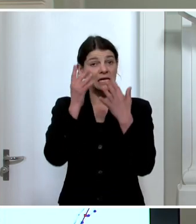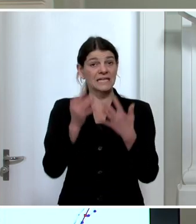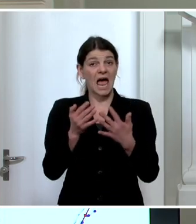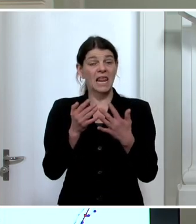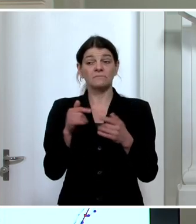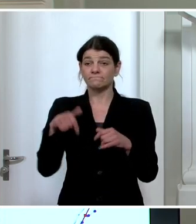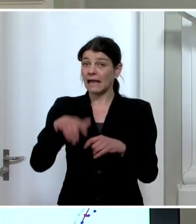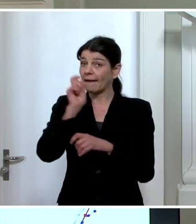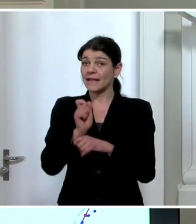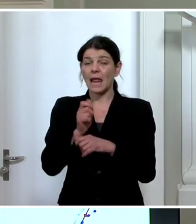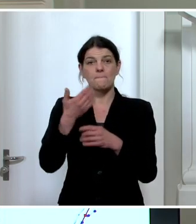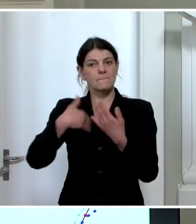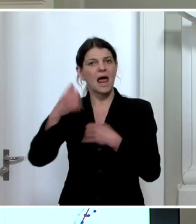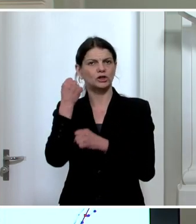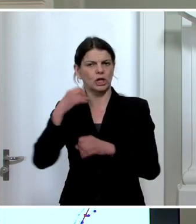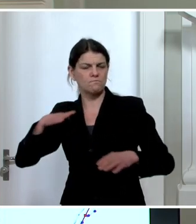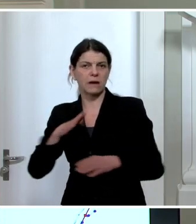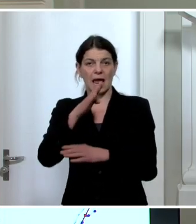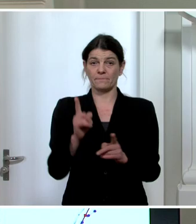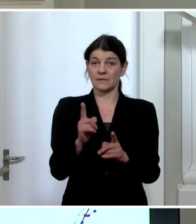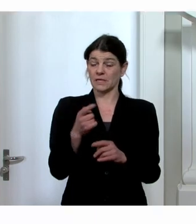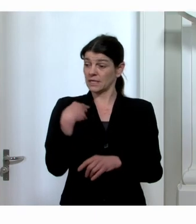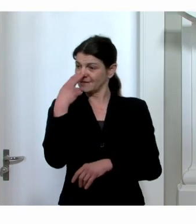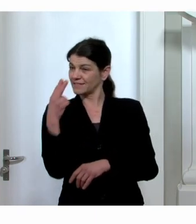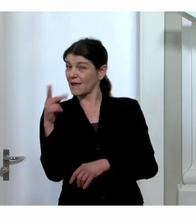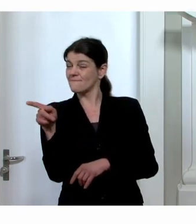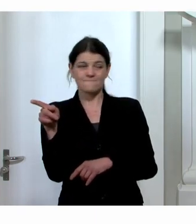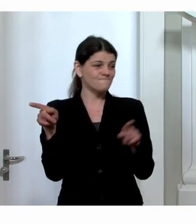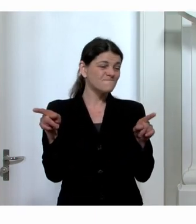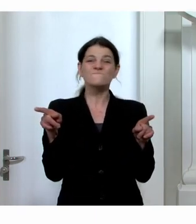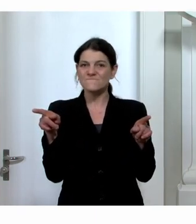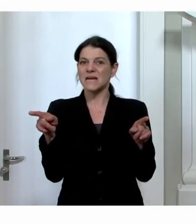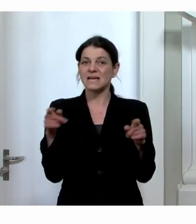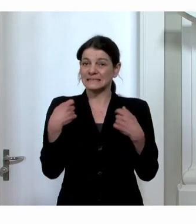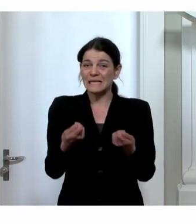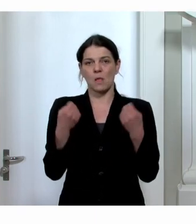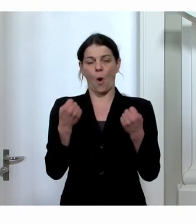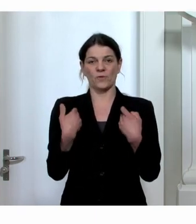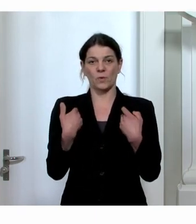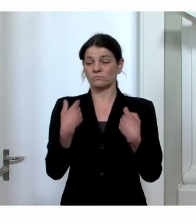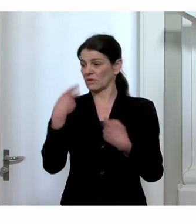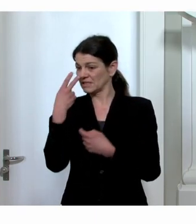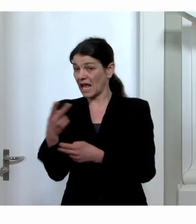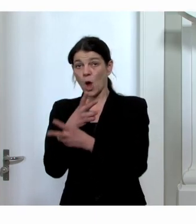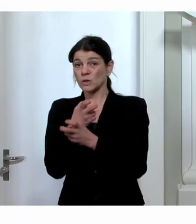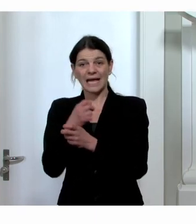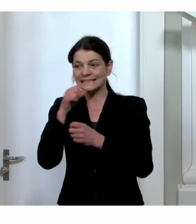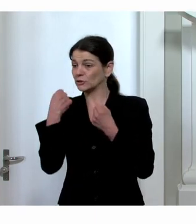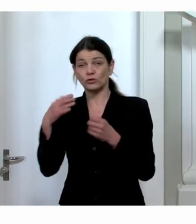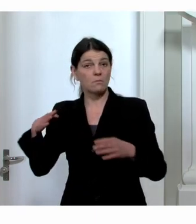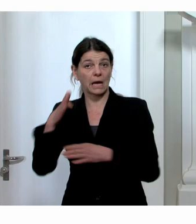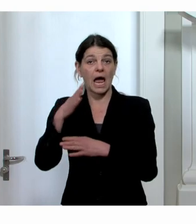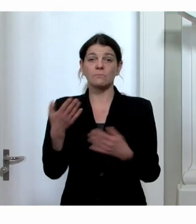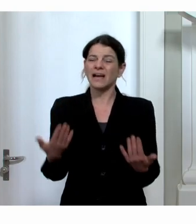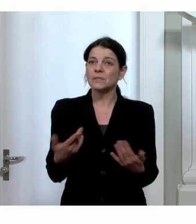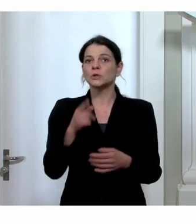in Italien am Anfang etwas stärker entwickelt. Das heißt, wir sehen einen leichten Hoffnungsschimmer in Österreich, aber das ist noch zu wenig,